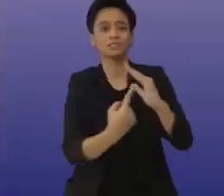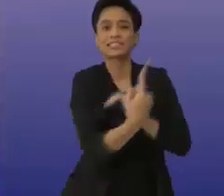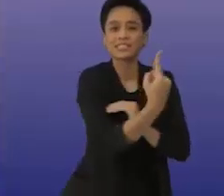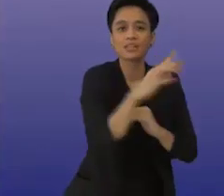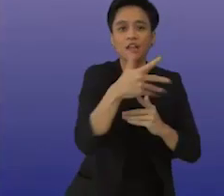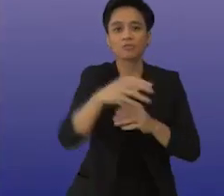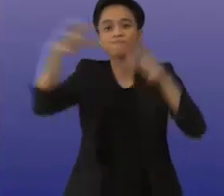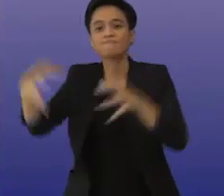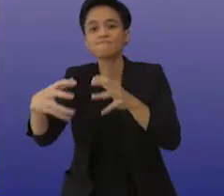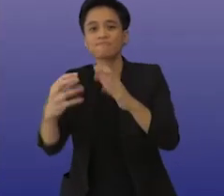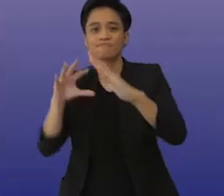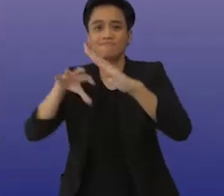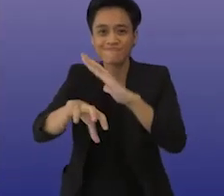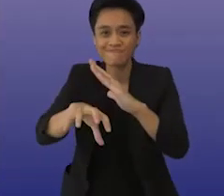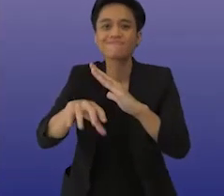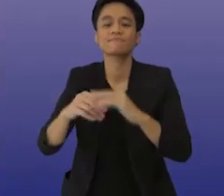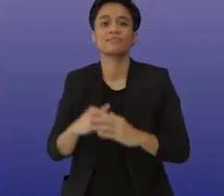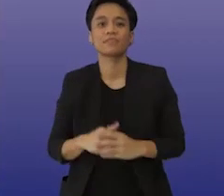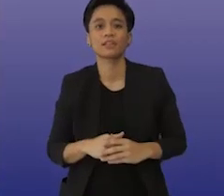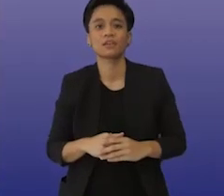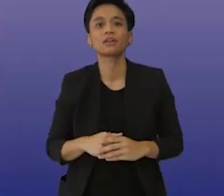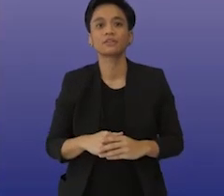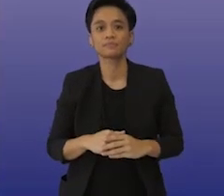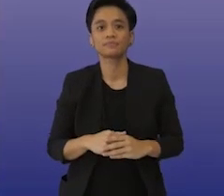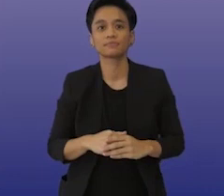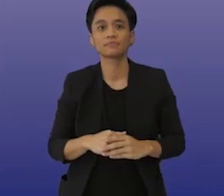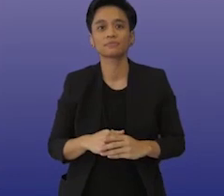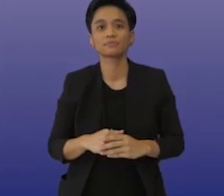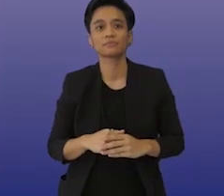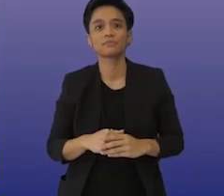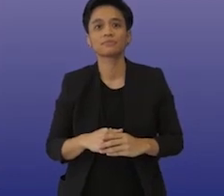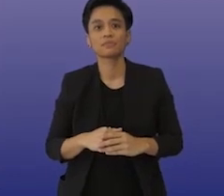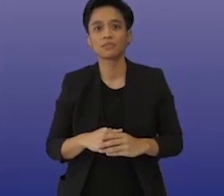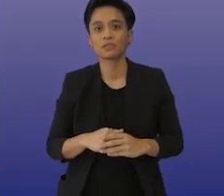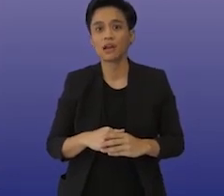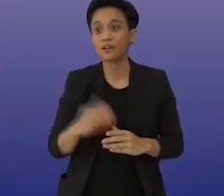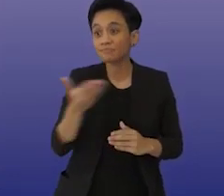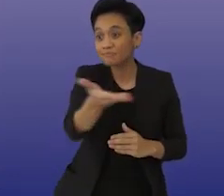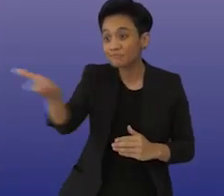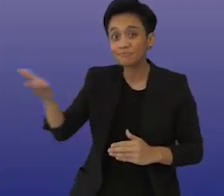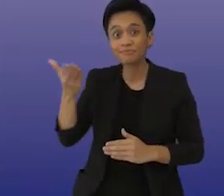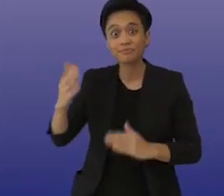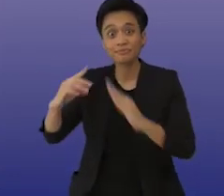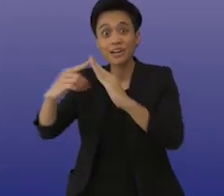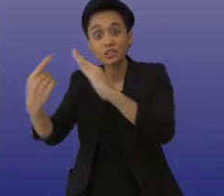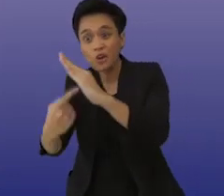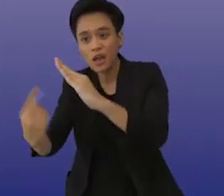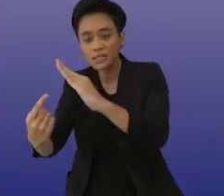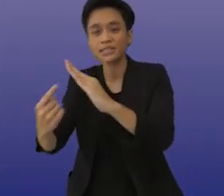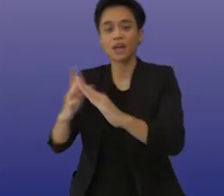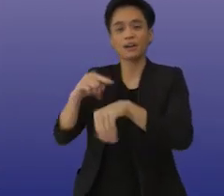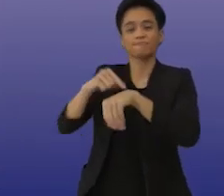kita bersama-sama harus memberikan ruang dan waktu kepada saudara-saudara kita yang melaksanakan isolasi diri